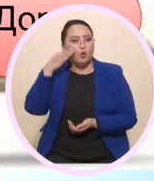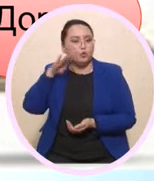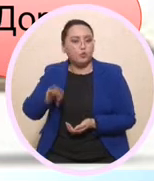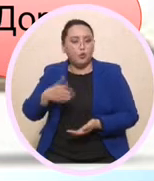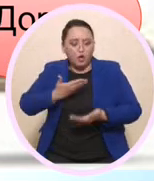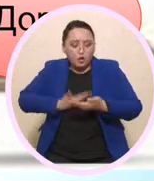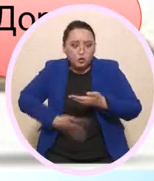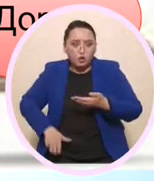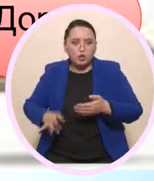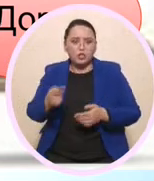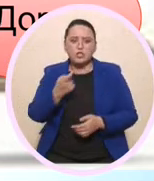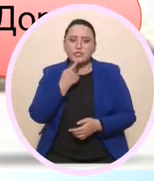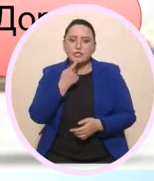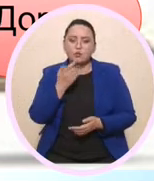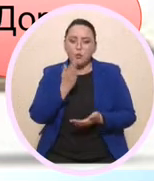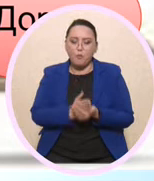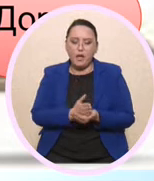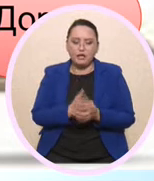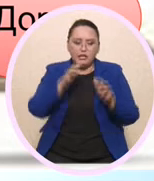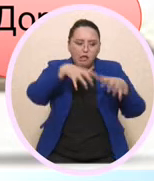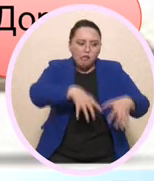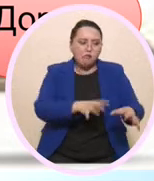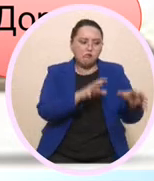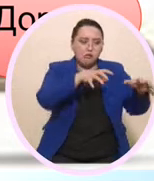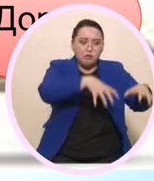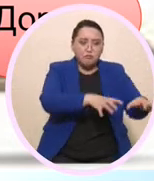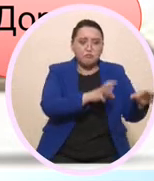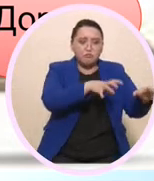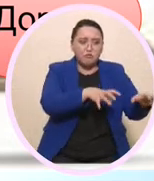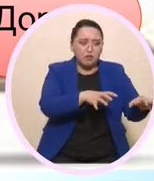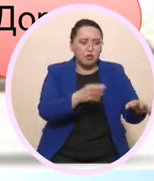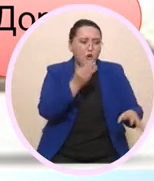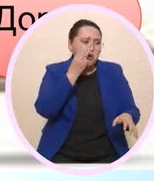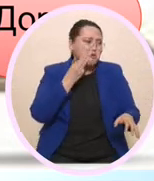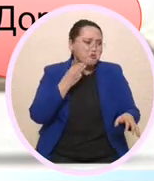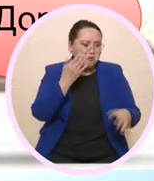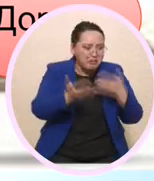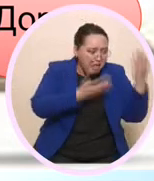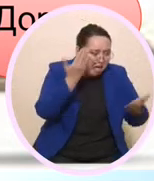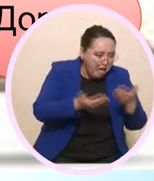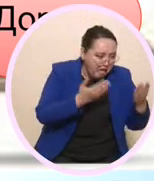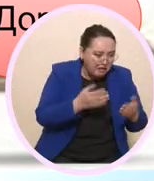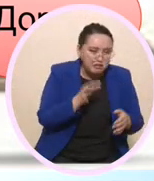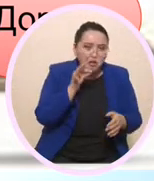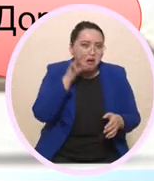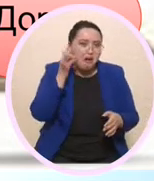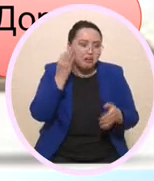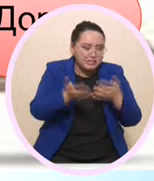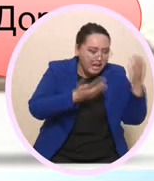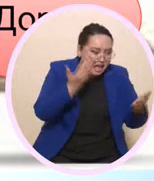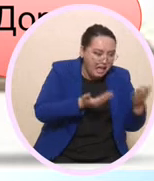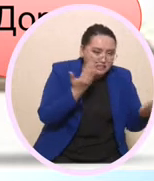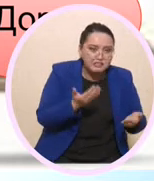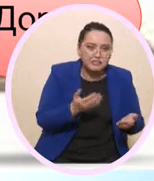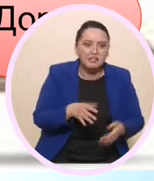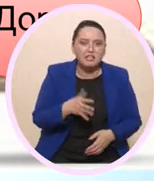байхад үер дурссан амтэн хүний юмны олц хайж явдаг мөнч сайхан сэтгэлтэй ахаа гэж бодхоос уур нь